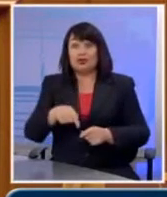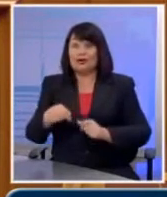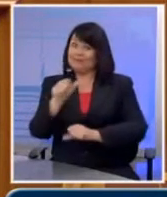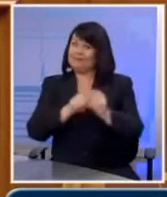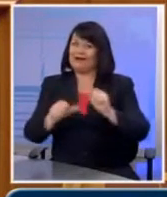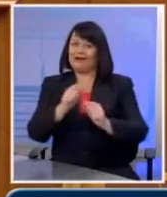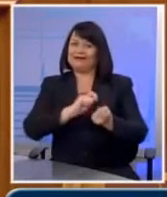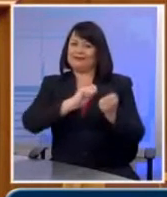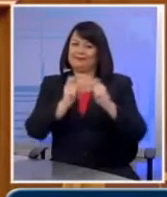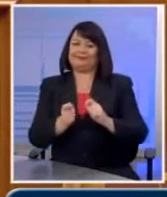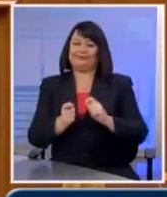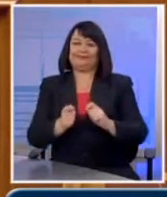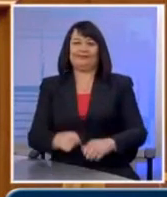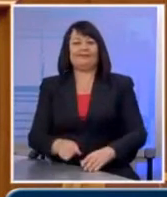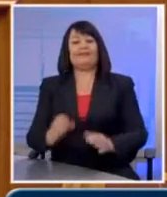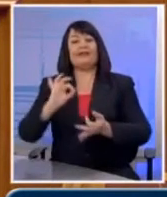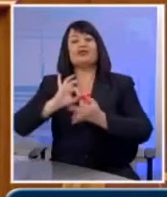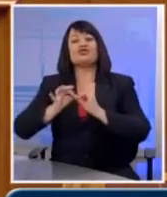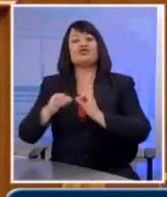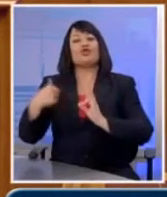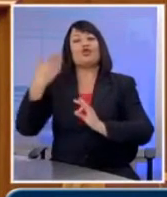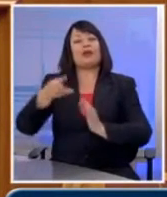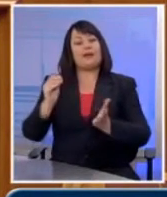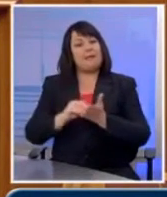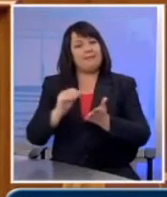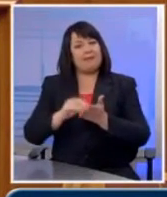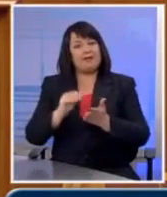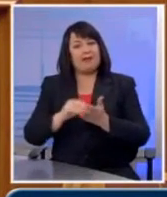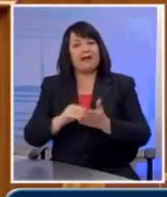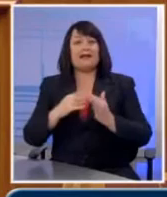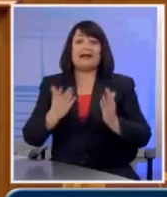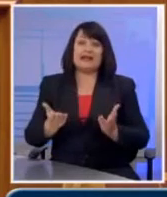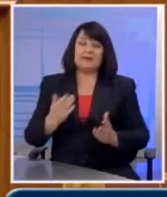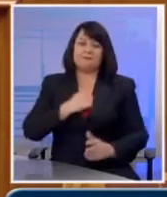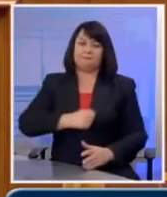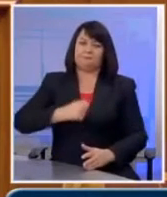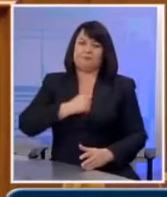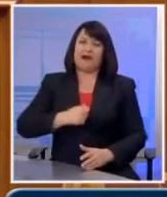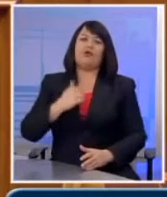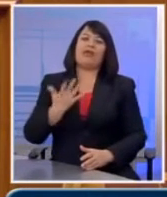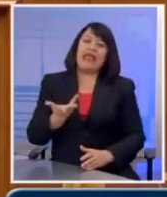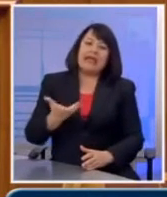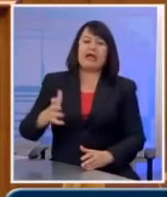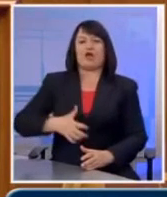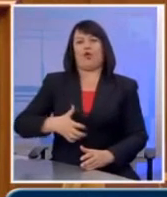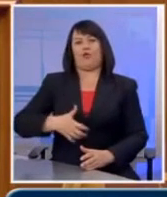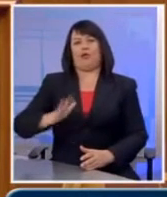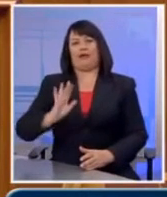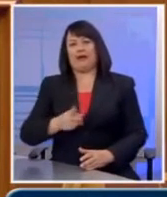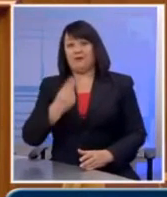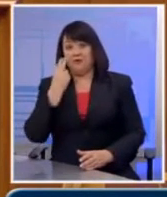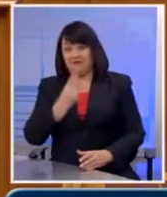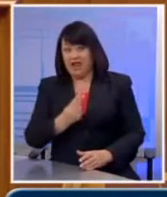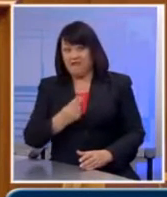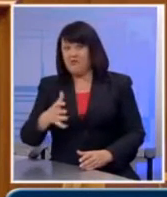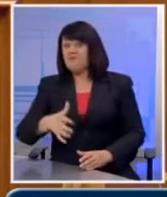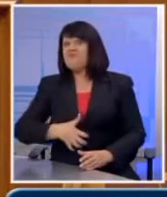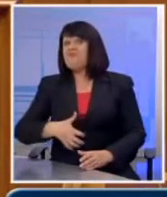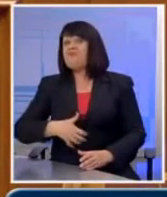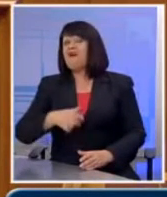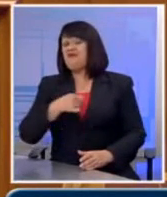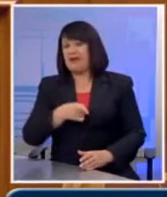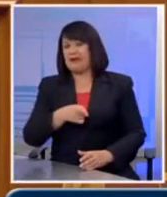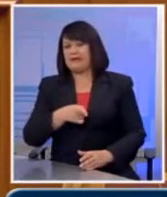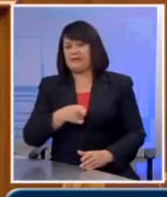αλλάξει. Η ιστορία επαναλαμβάνεται είτε ως τραγωδία είτε ως φάρσα. Εγώ μάλλον τη βλέπω ως φάρσα. Ειδικά μας